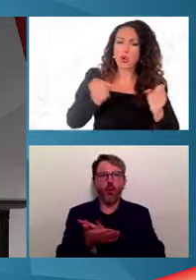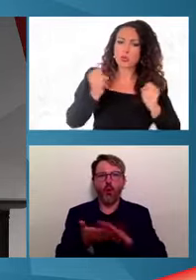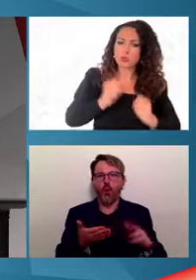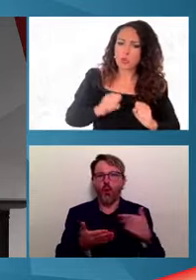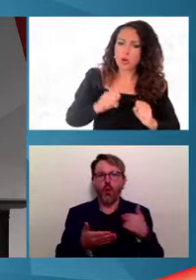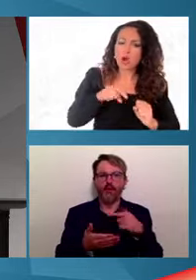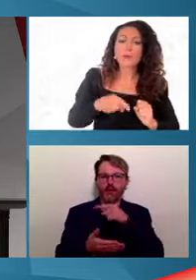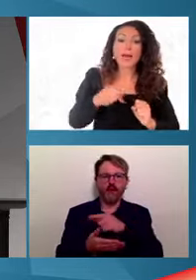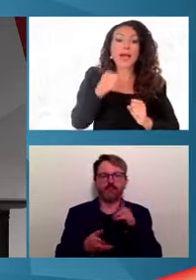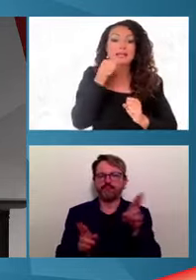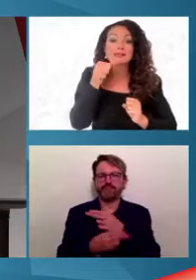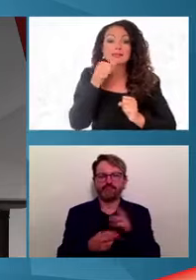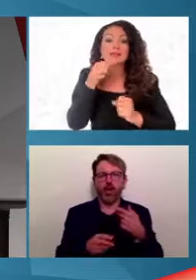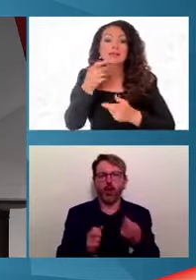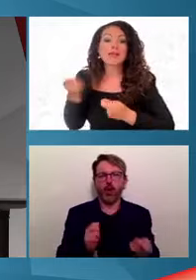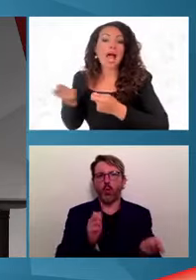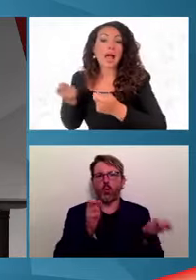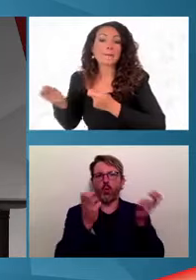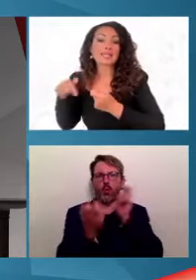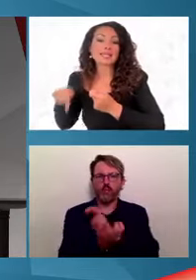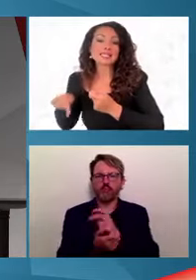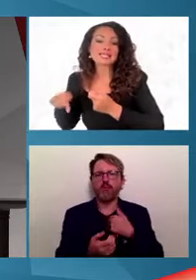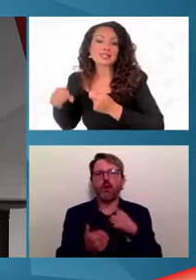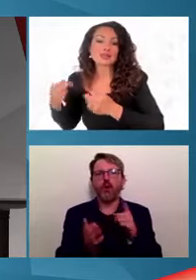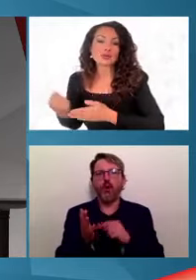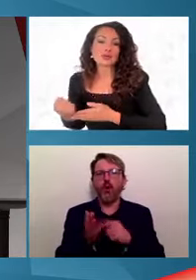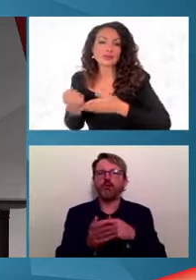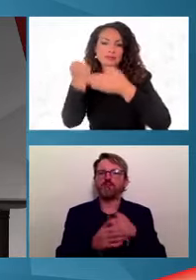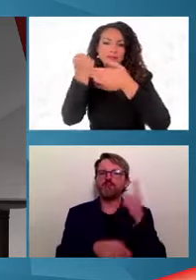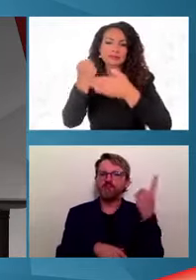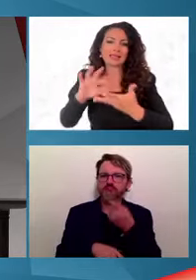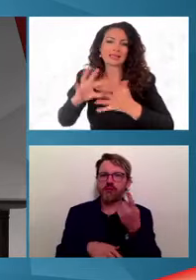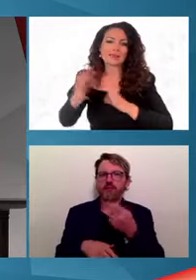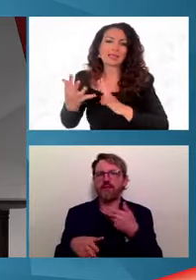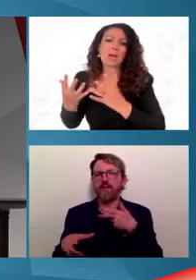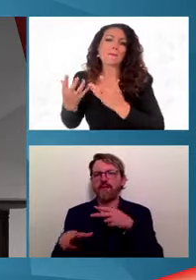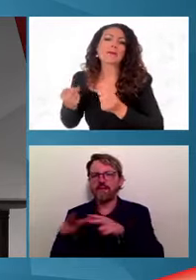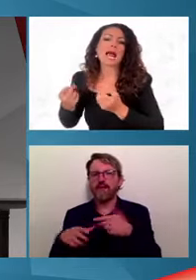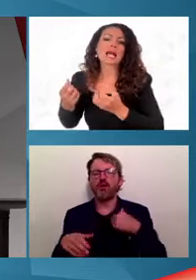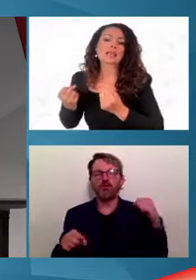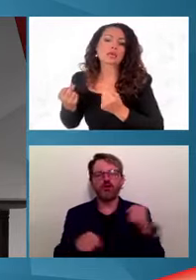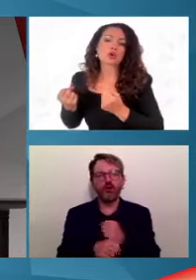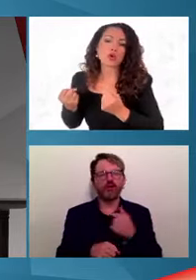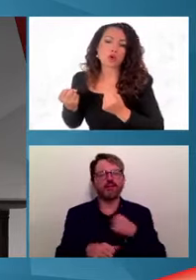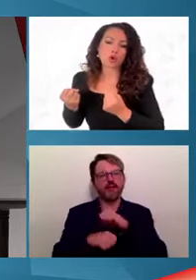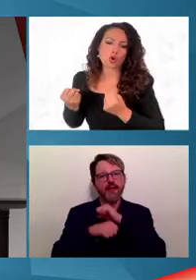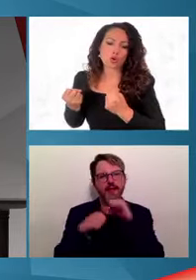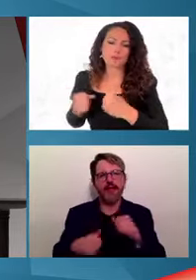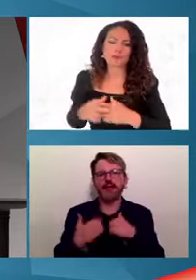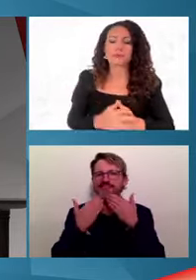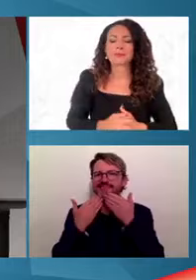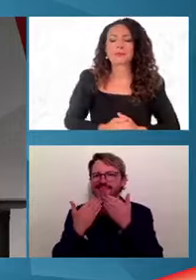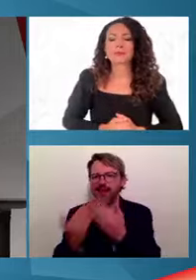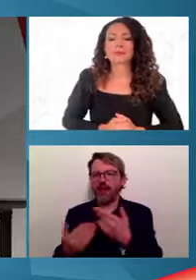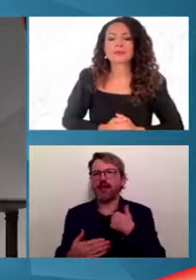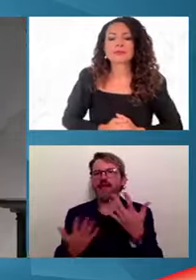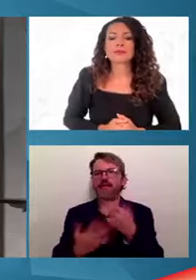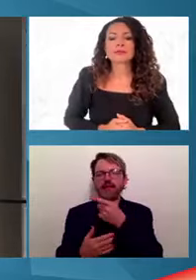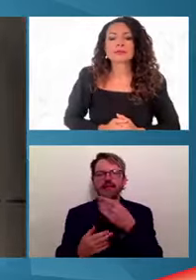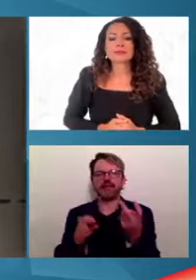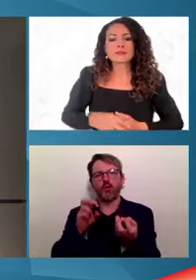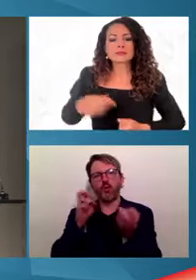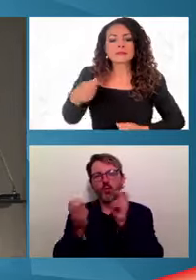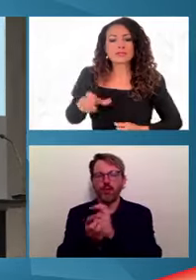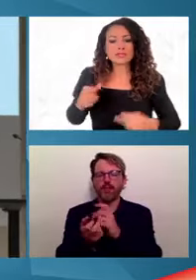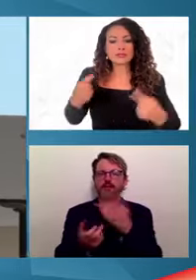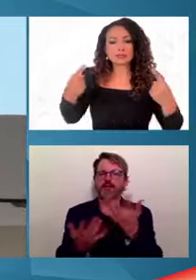oft, zu oft gescholtene Verwaltung einmal herzlich dafür danken, was ihr für uns umgesetzt habt und mit uns umgesetzt habt.